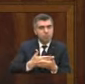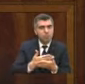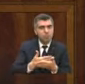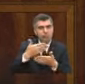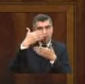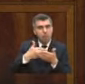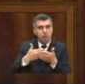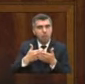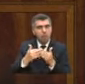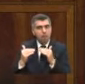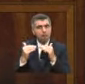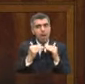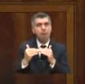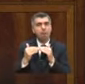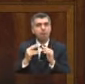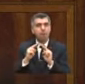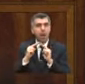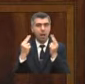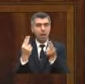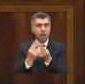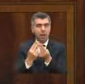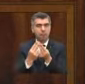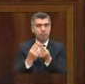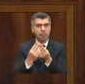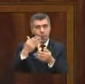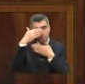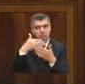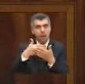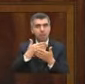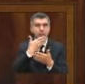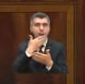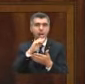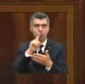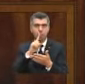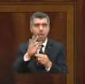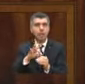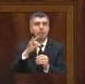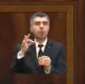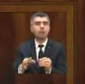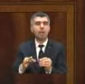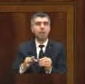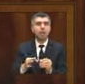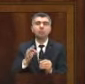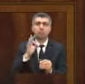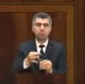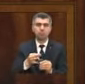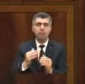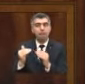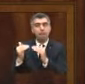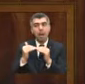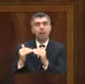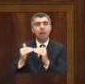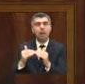الدولية تبرز أن بلادنا والحمد لله حققت رغم ذلك نتائج مشرفة مقارنة بدول مجاورة.